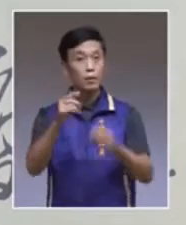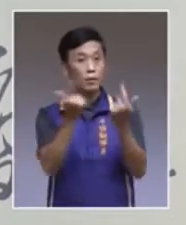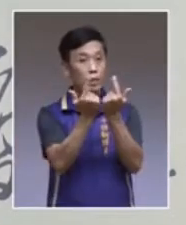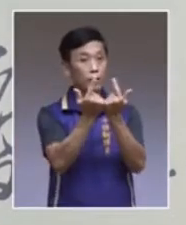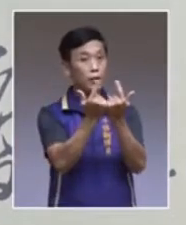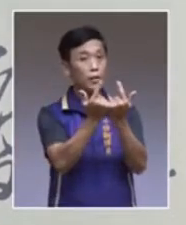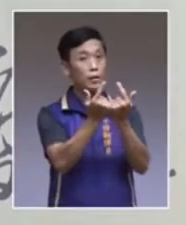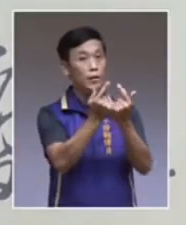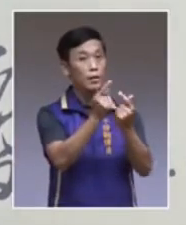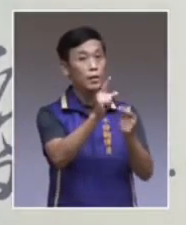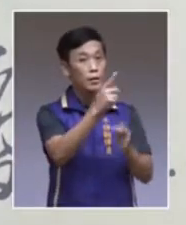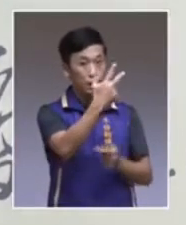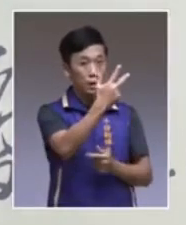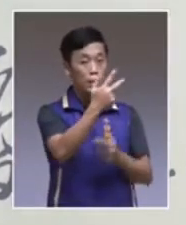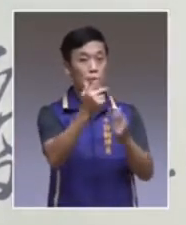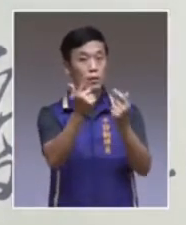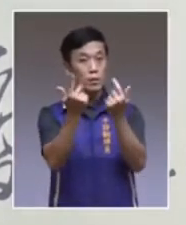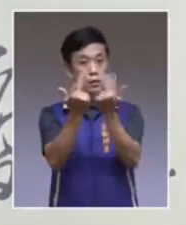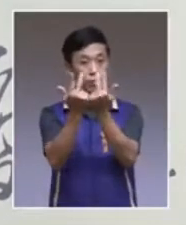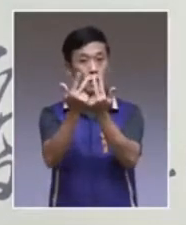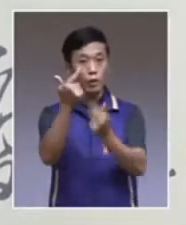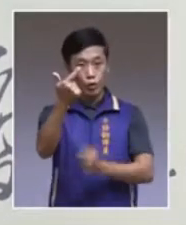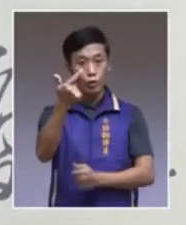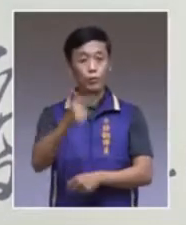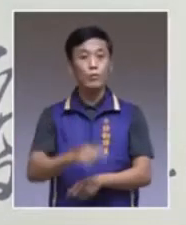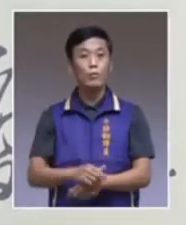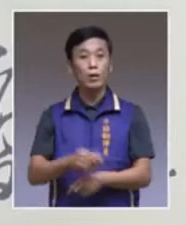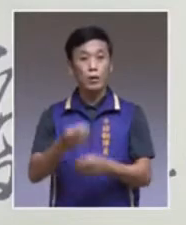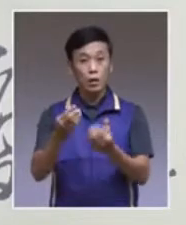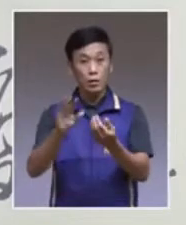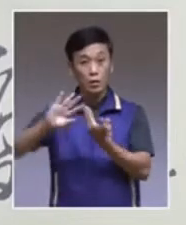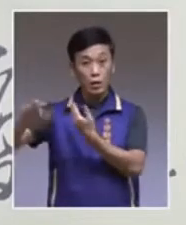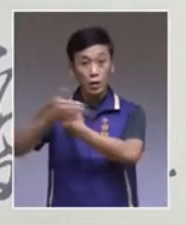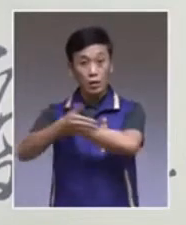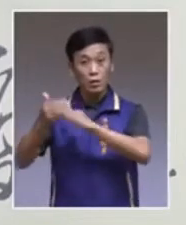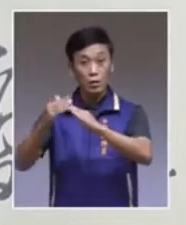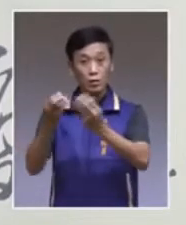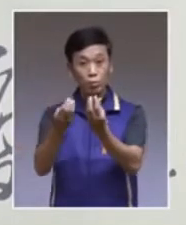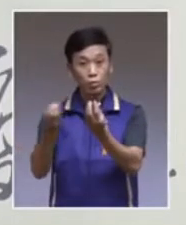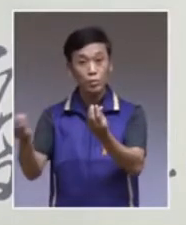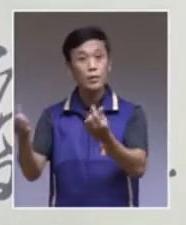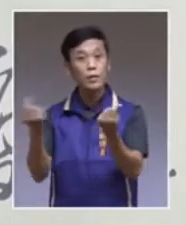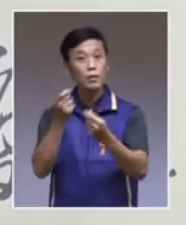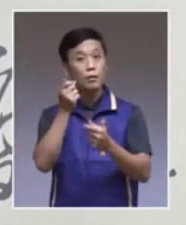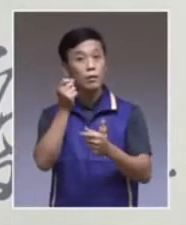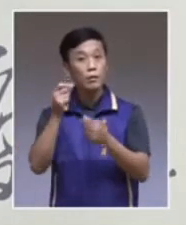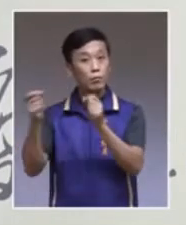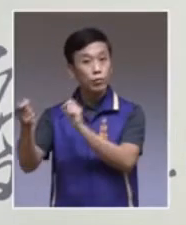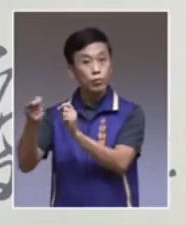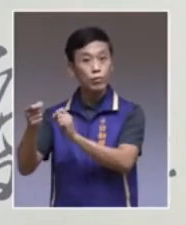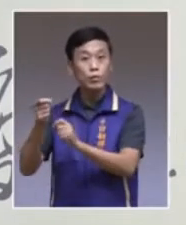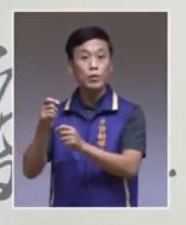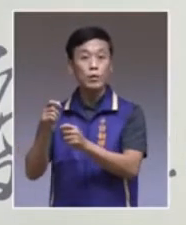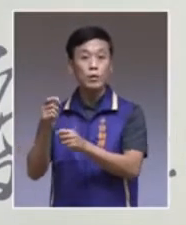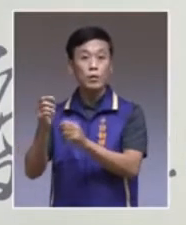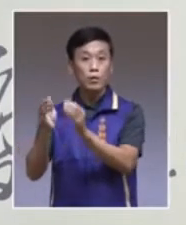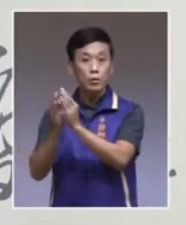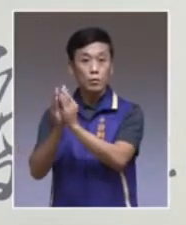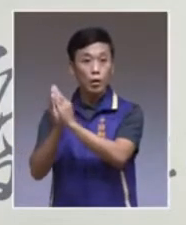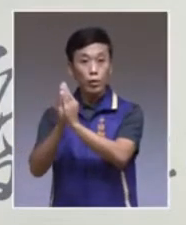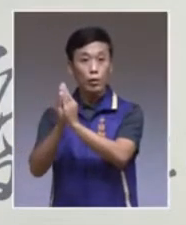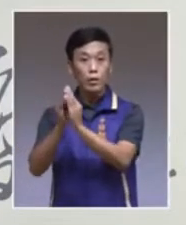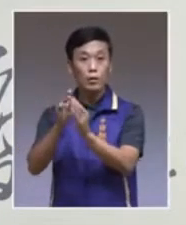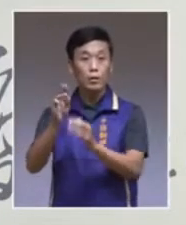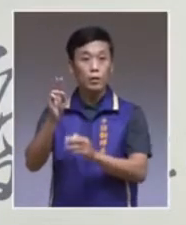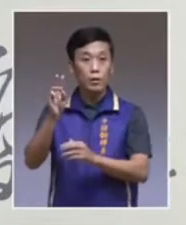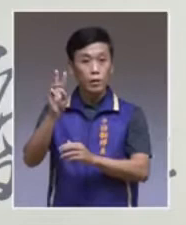市7例，新北市是6例，那零星的包括隔壁的桃园市2例，基隆市